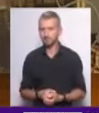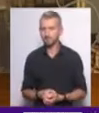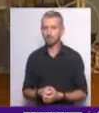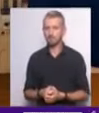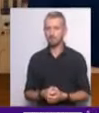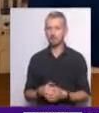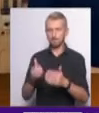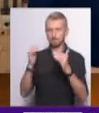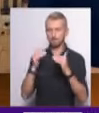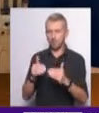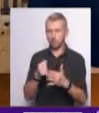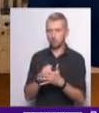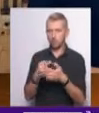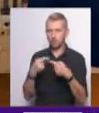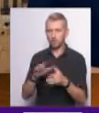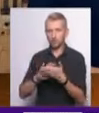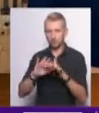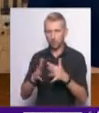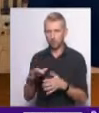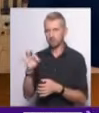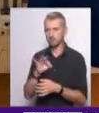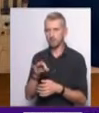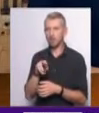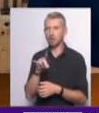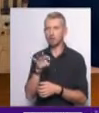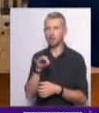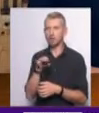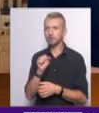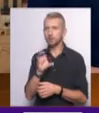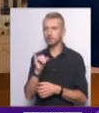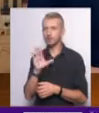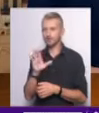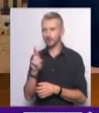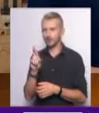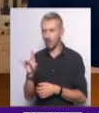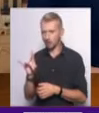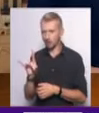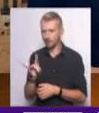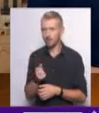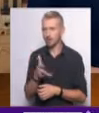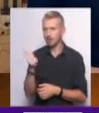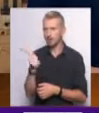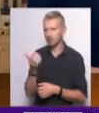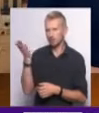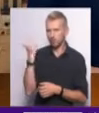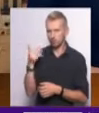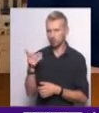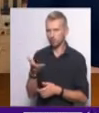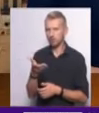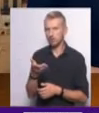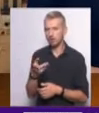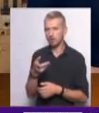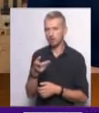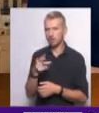Володимире, переходимо до іншої ситуації з приводу Протасового Яру. Кілька тижнів тому, а саме